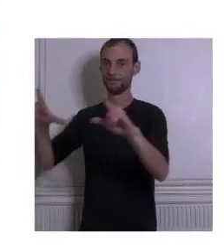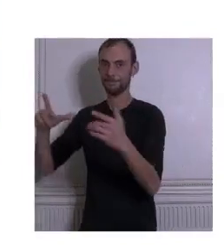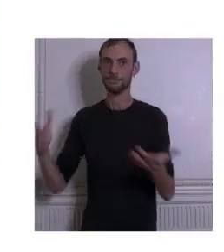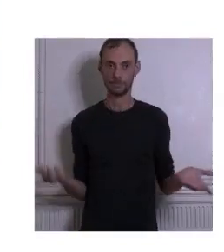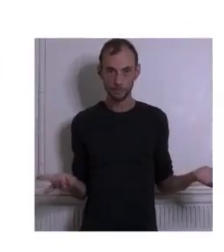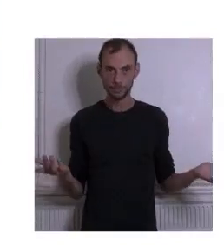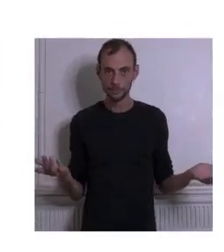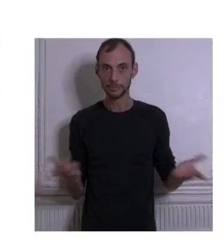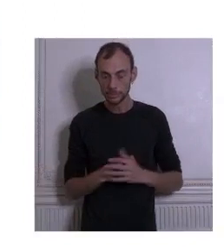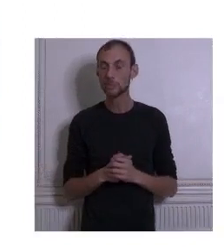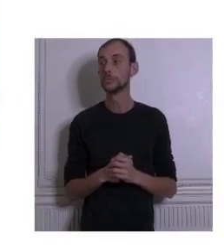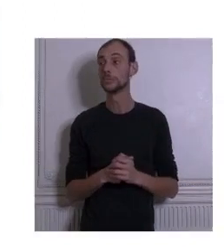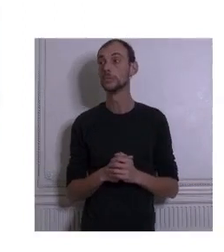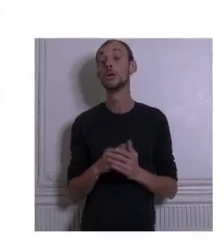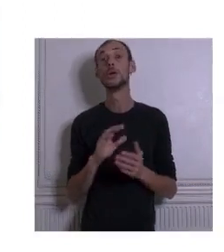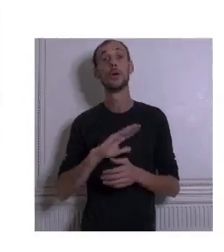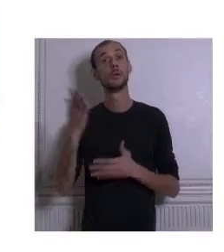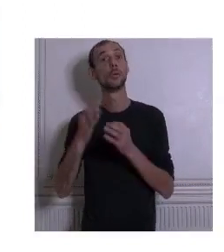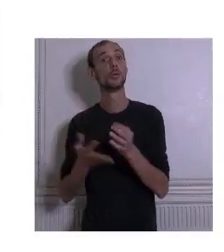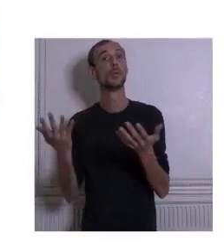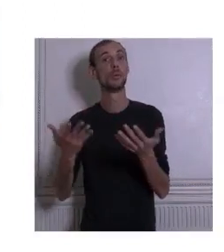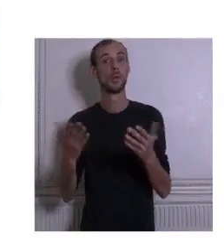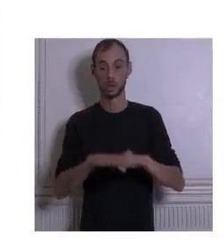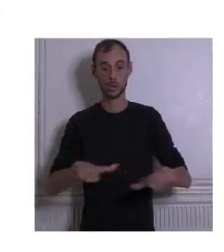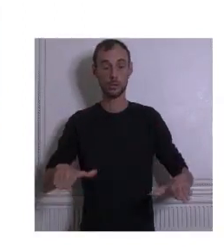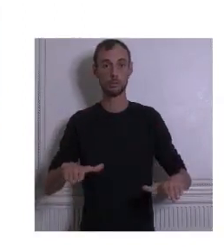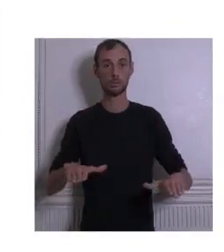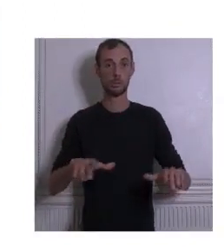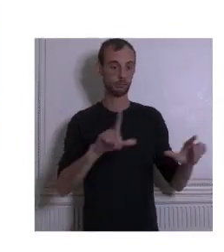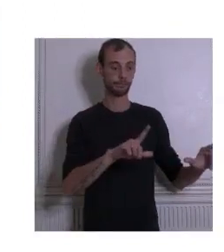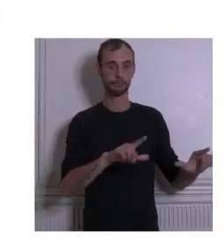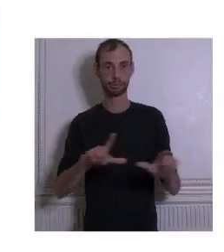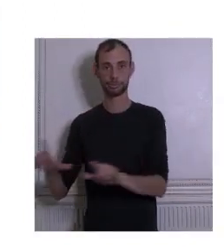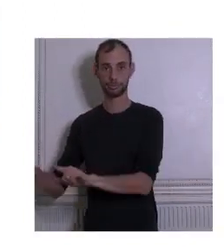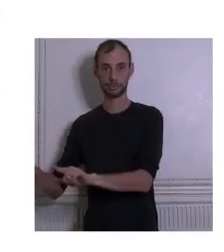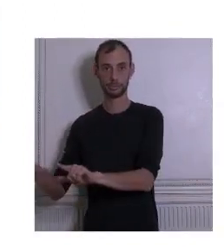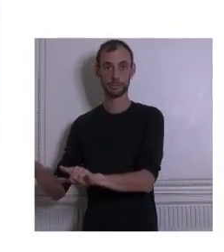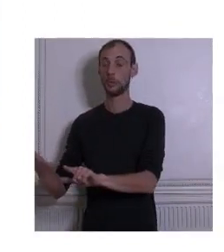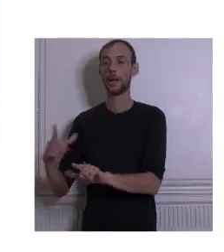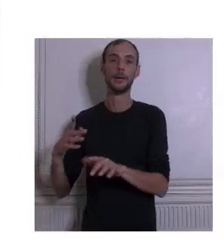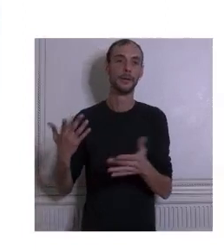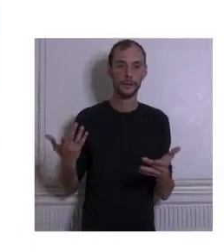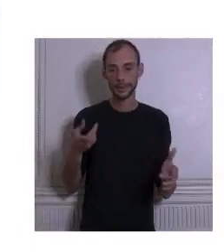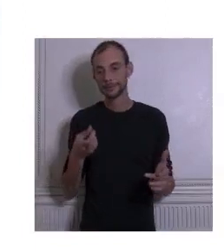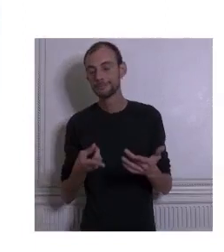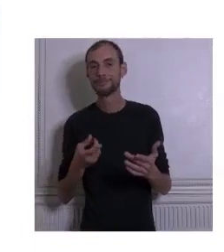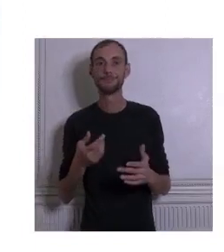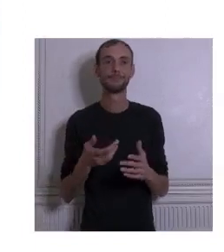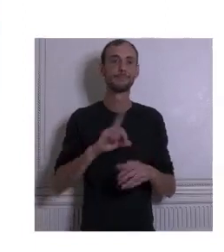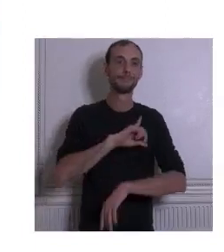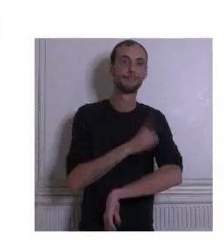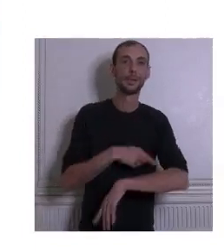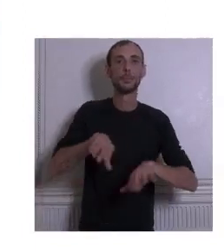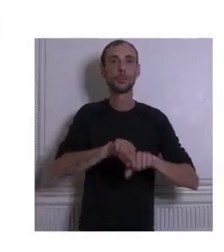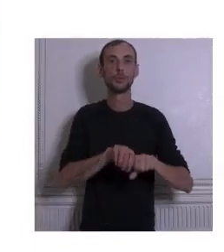bien la métropole, c'est pas bien ici, mais pourquoi pas. Donc, je vous ai proposé, et je vous repropose ce soir, de faire